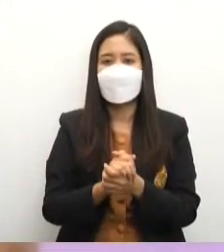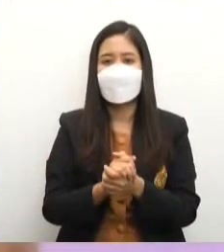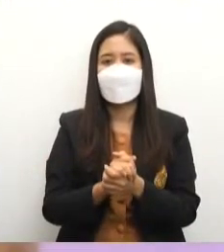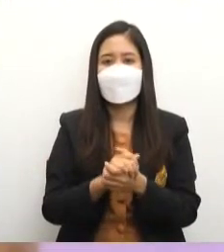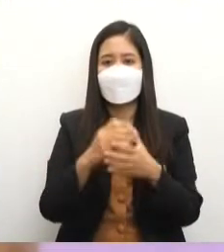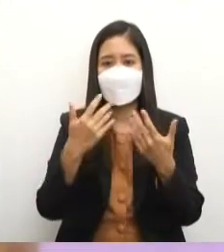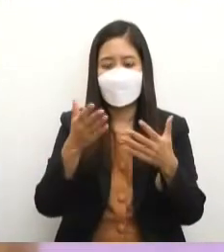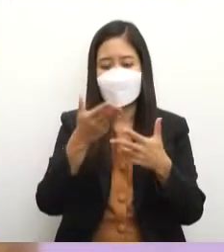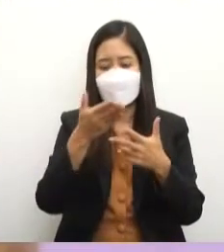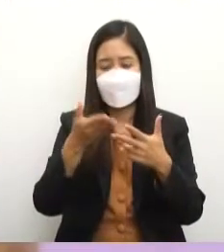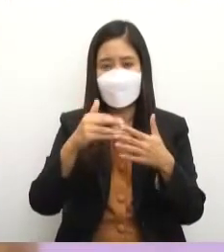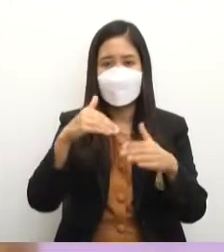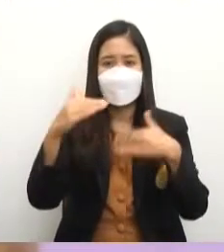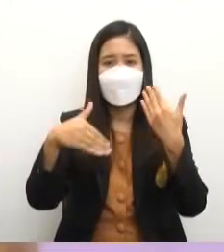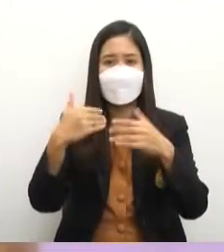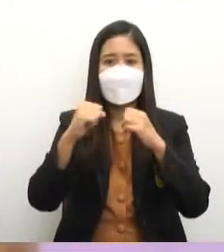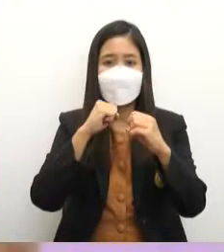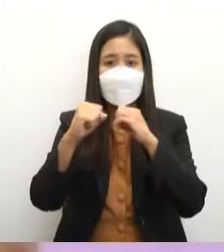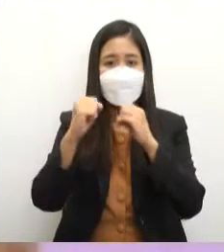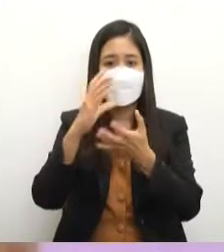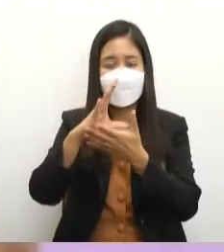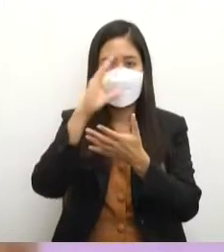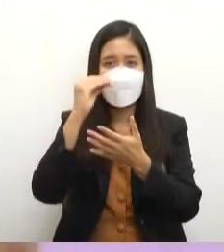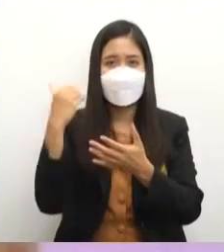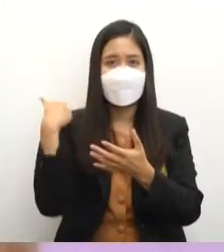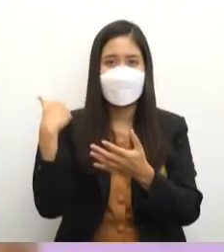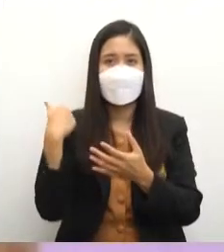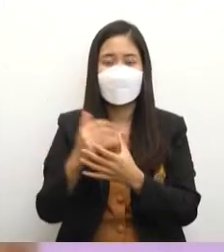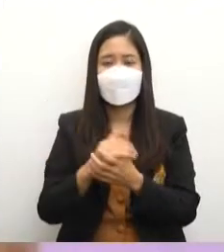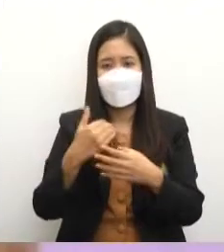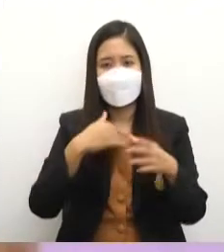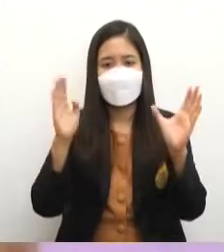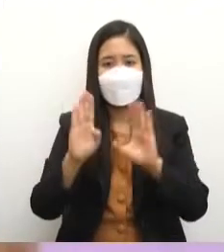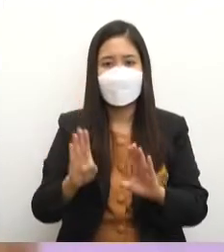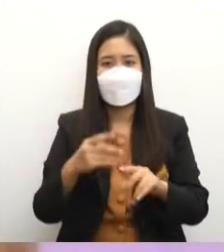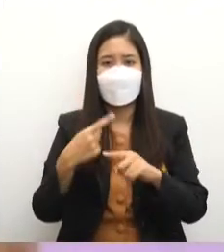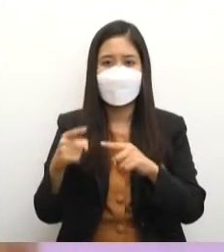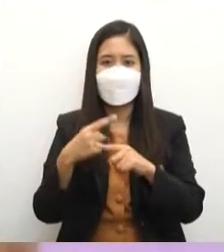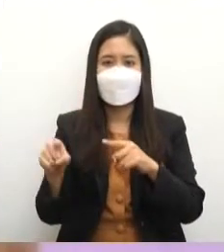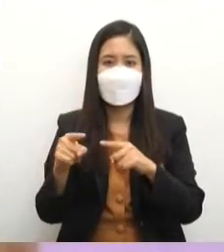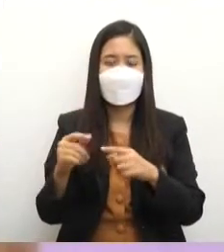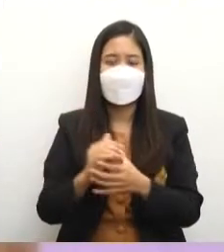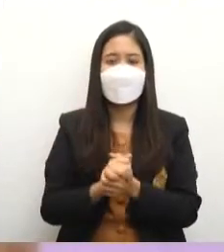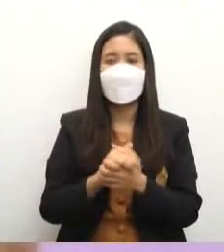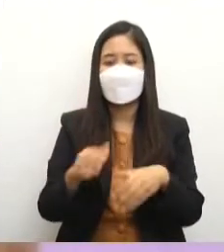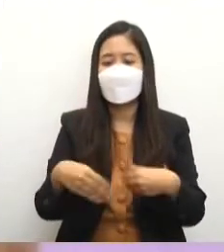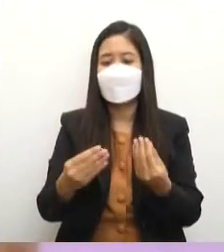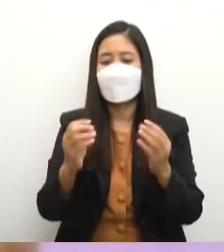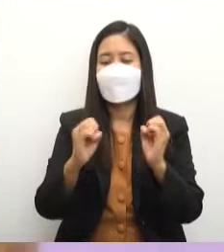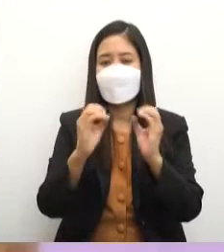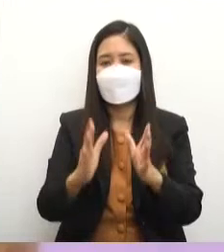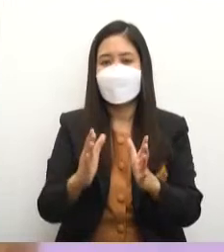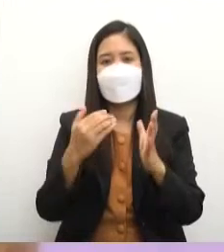พัฒนาสื่อการเรียนรู้สื่อของเราจะมีอยู่หลายรูปแบบนะคะเพราะว่าพัฒนาสื่อให้ครบกับรูปแ